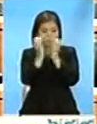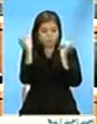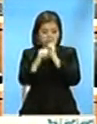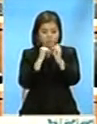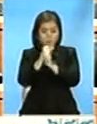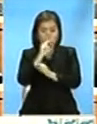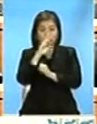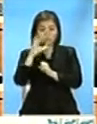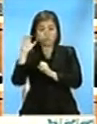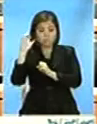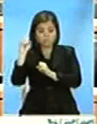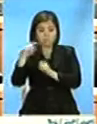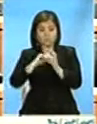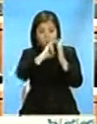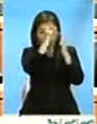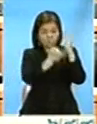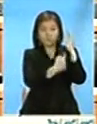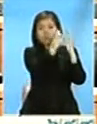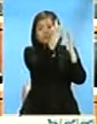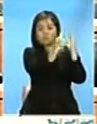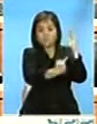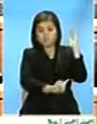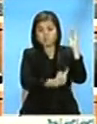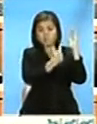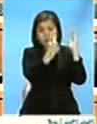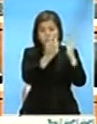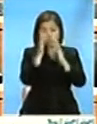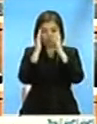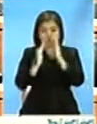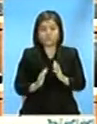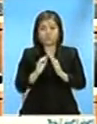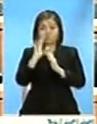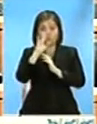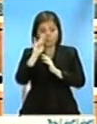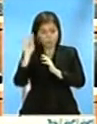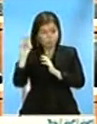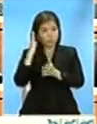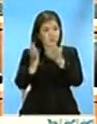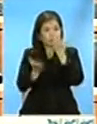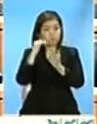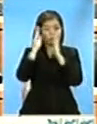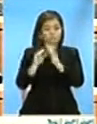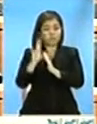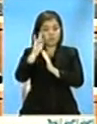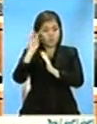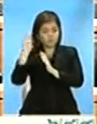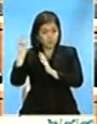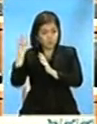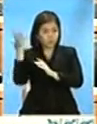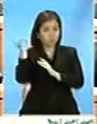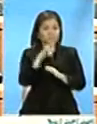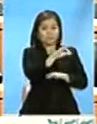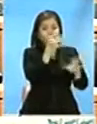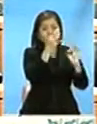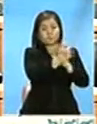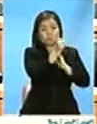ซึ่งมีจังหวัดละ1คนนะครับประมาณ77หรือ76ที่เคยผ่านมาบวกกับ74จากสรรหา